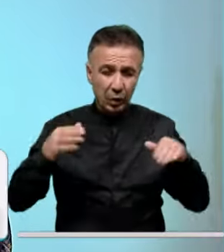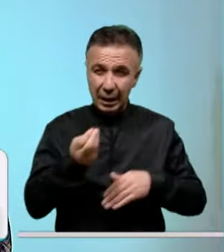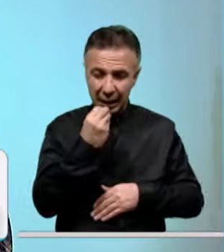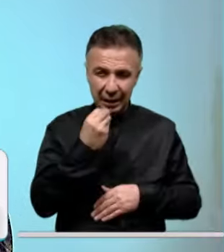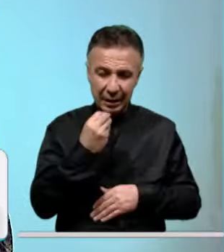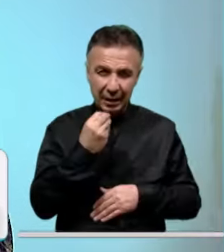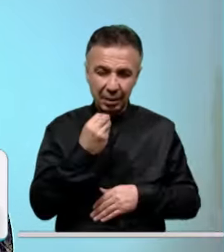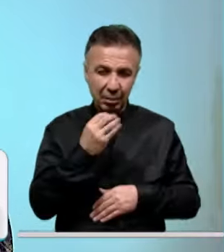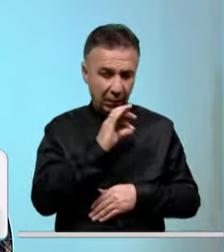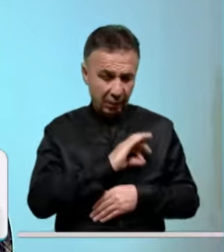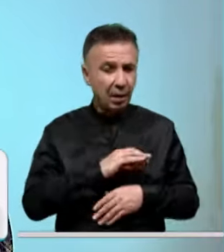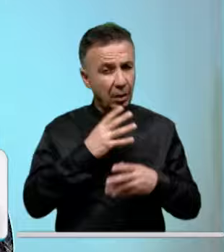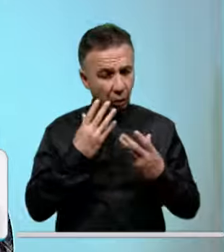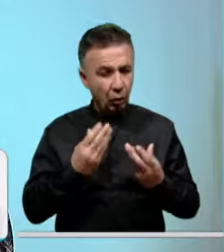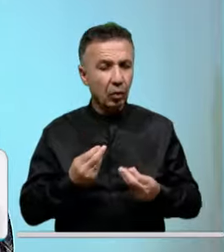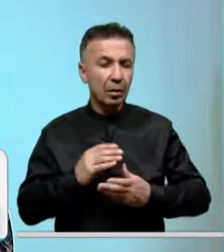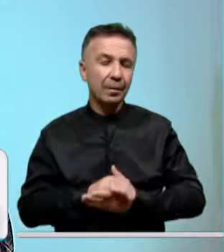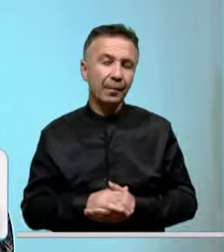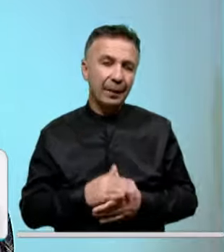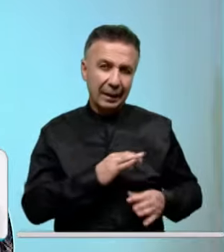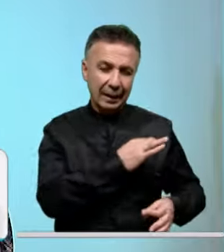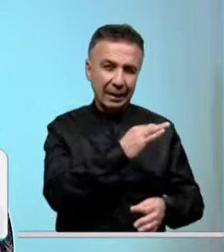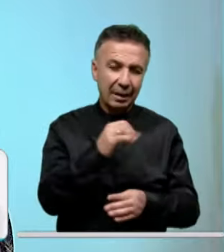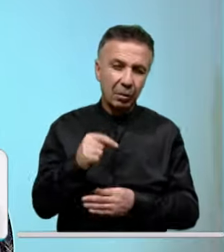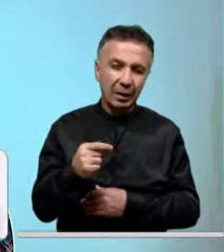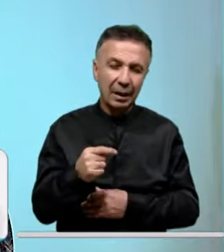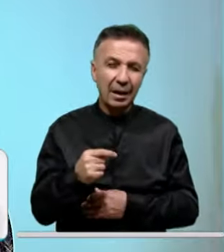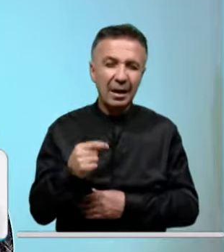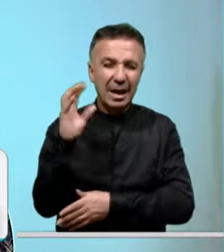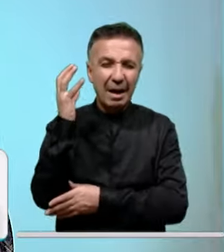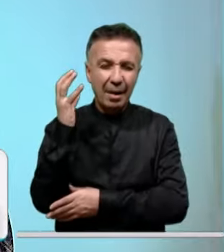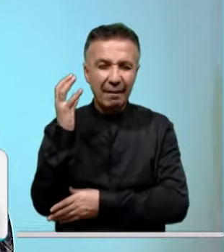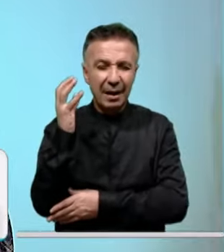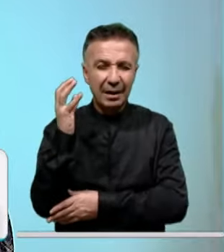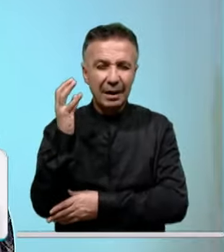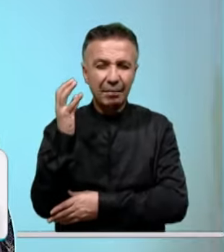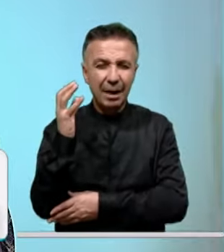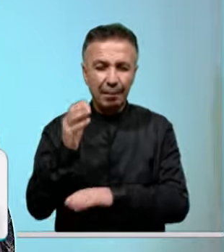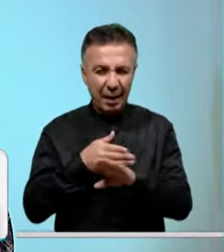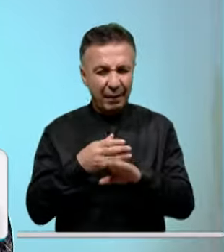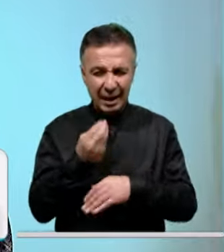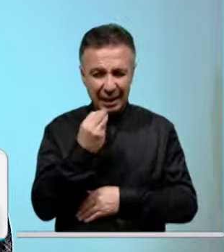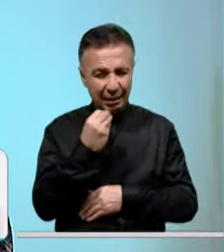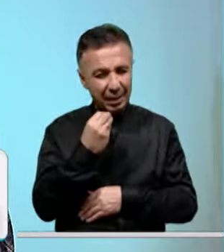Tamam, demek ki yararlanılabiliyormuş. İnsanlar burada yetişen meyvelerden yiyebilirler